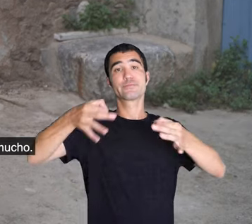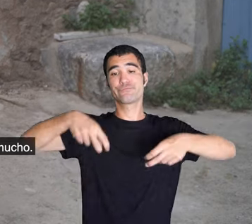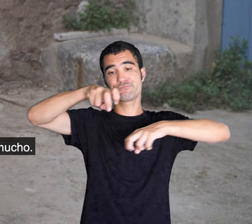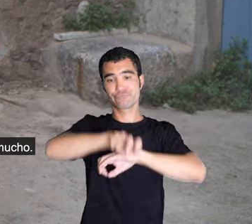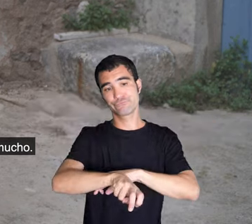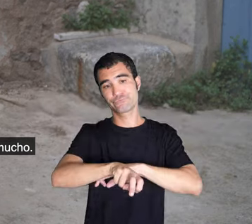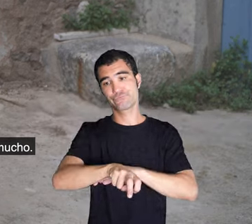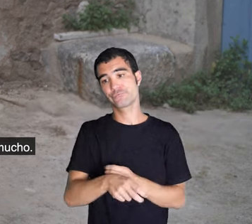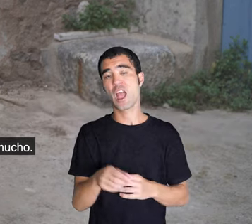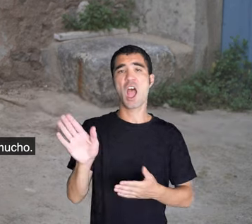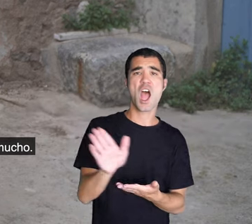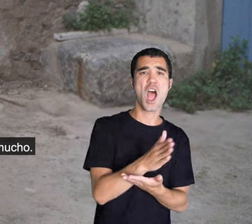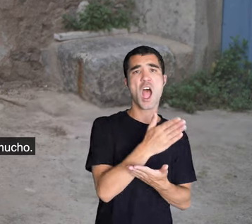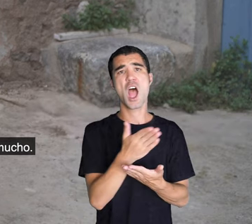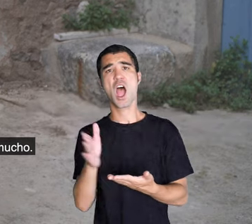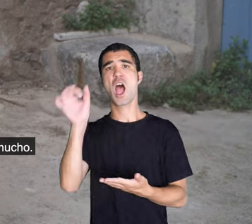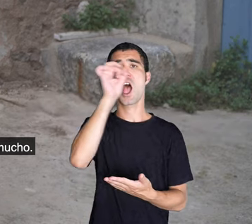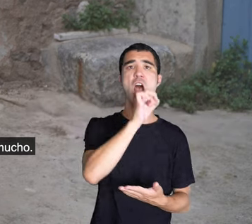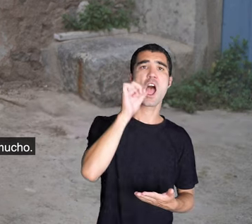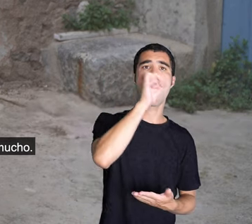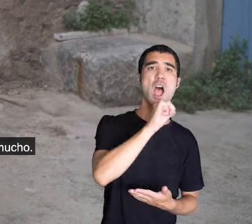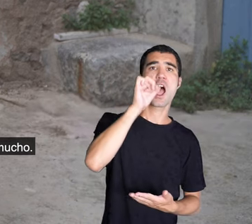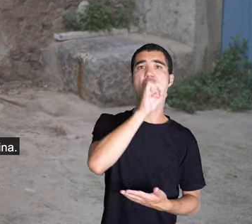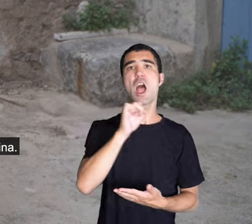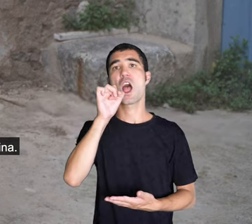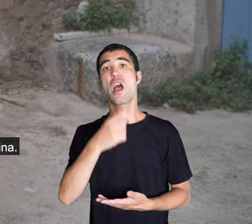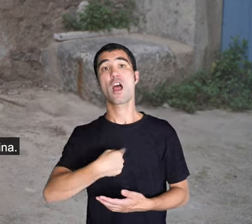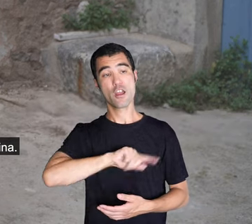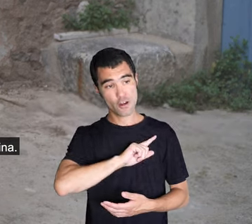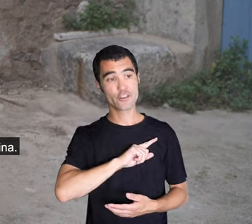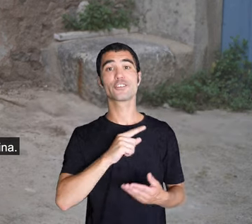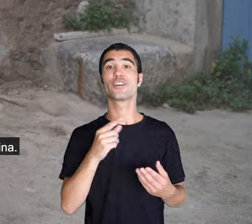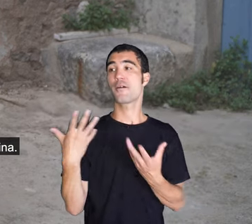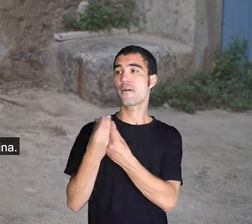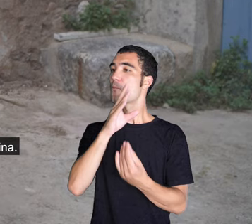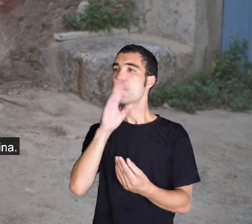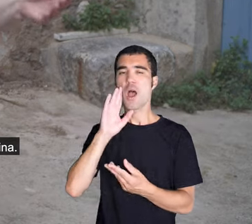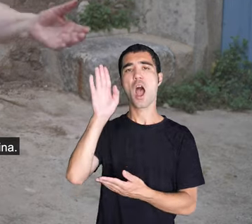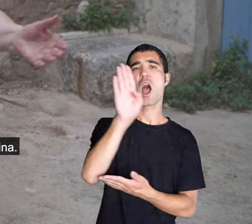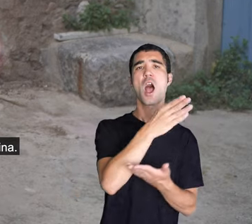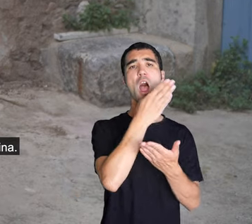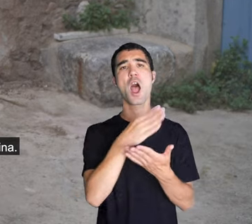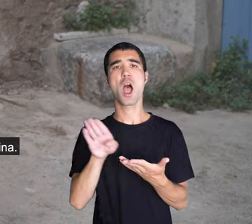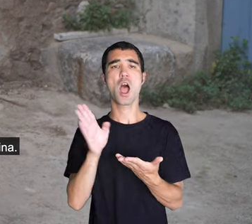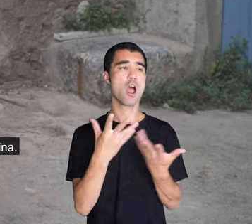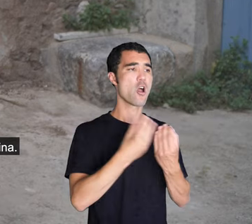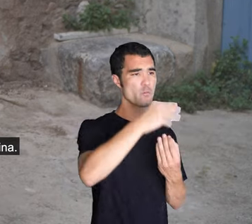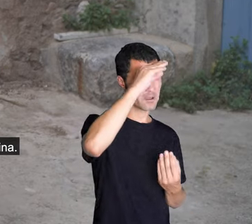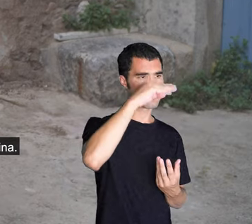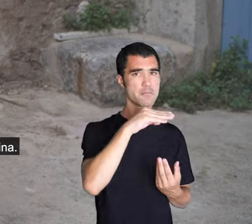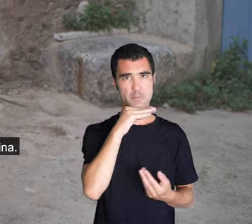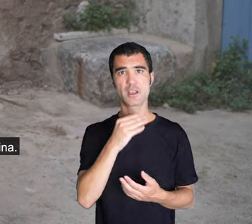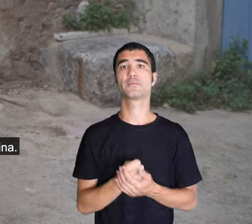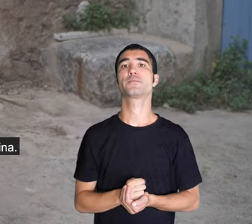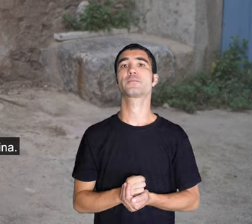I tot el temps, cantava, cantava molt. Era l'edit. I nostres anem, cantàvem amb mon pare, amb mon pare. I mon mare dius,